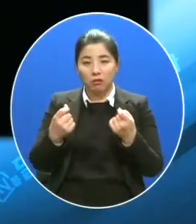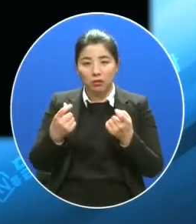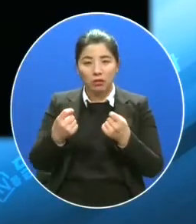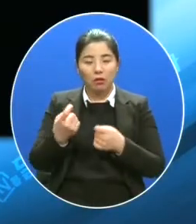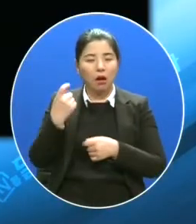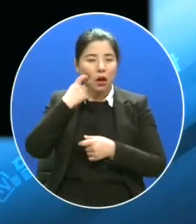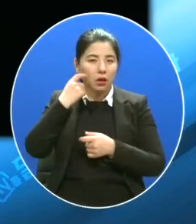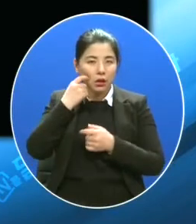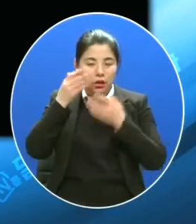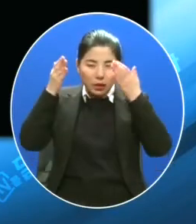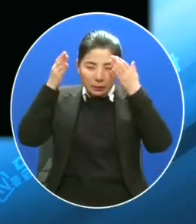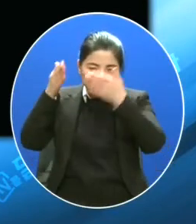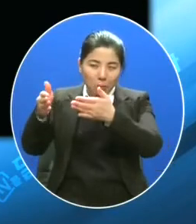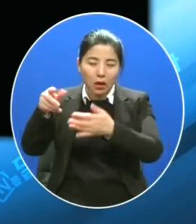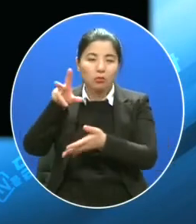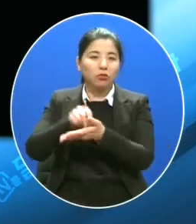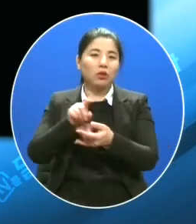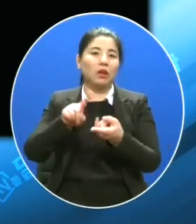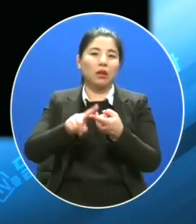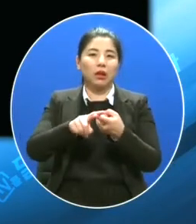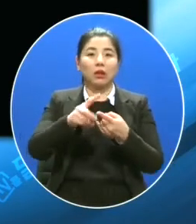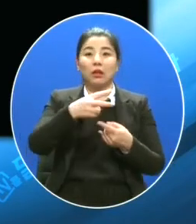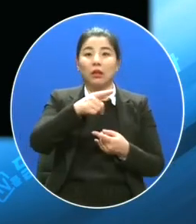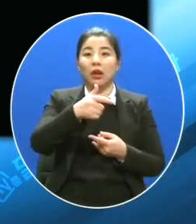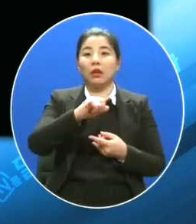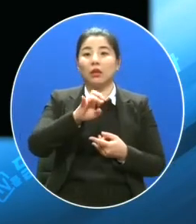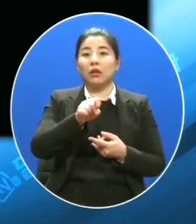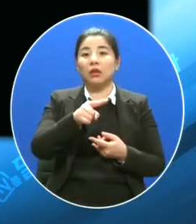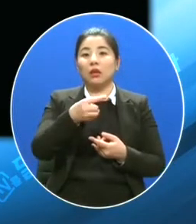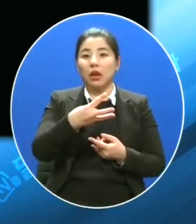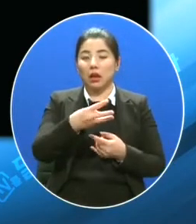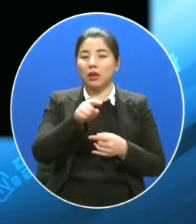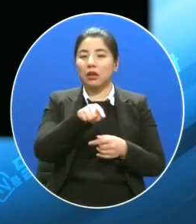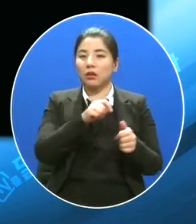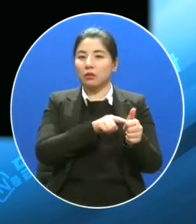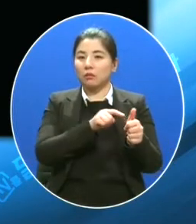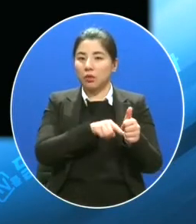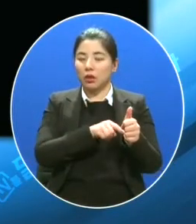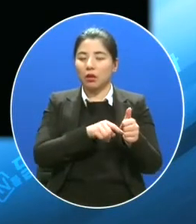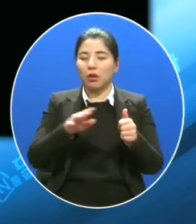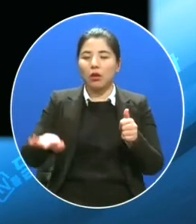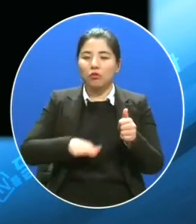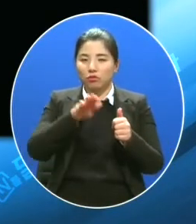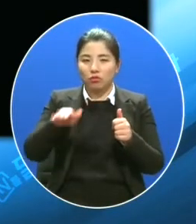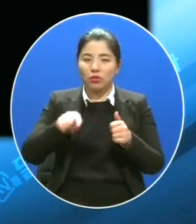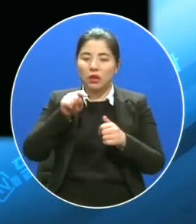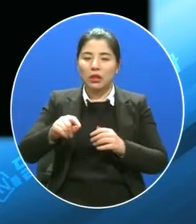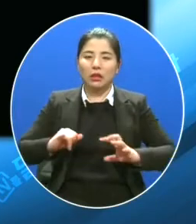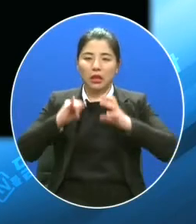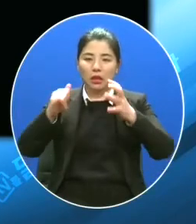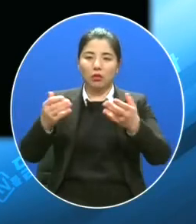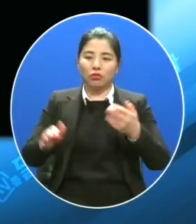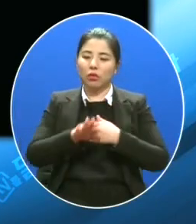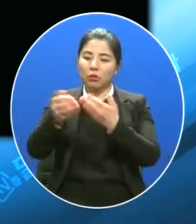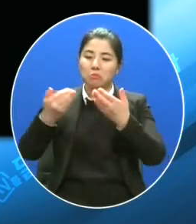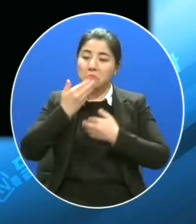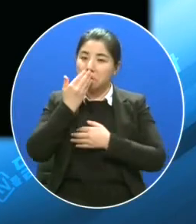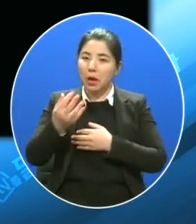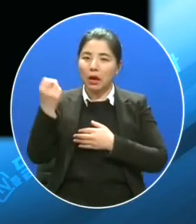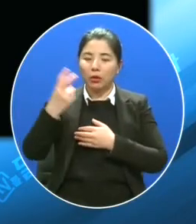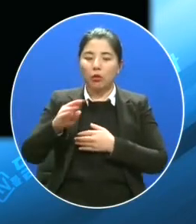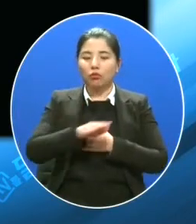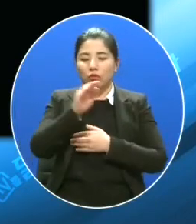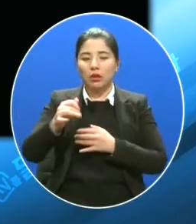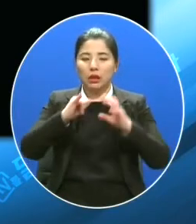이처럼 가짜에 집착하는 이유에 대해 다니엘 부어스틴은 우리는 세상이 우리에게 줄 수 있고